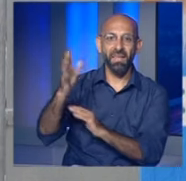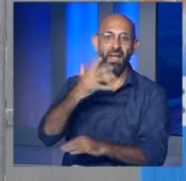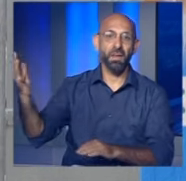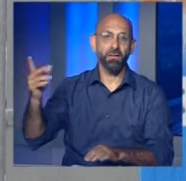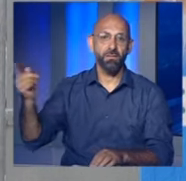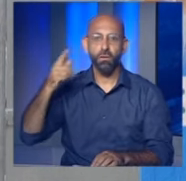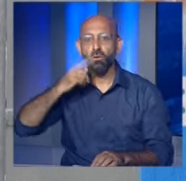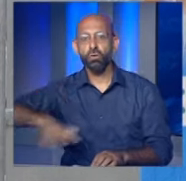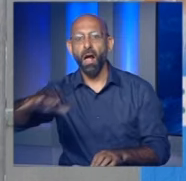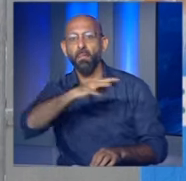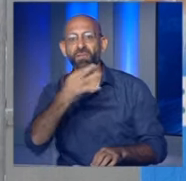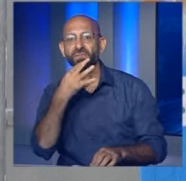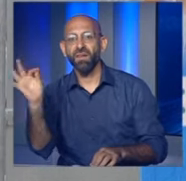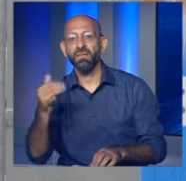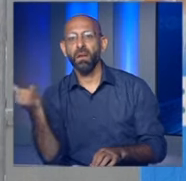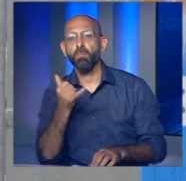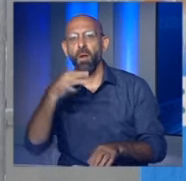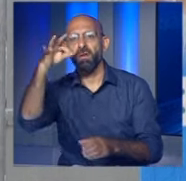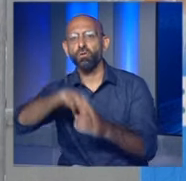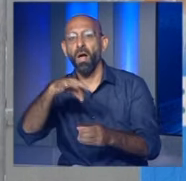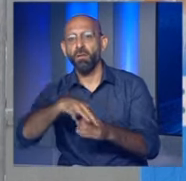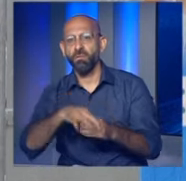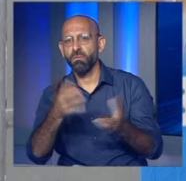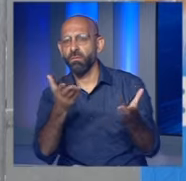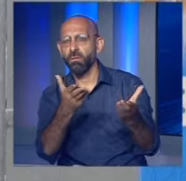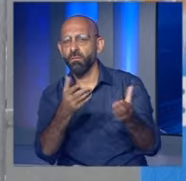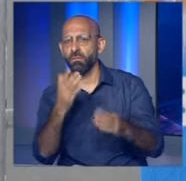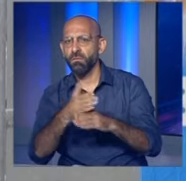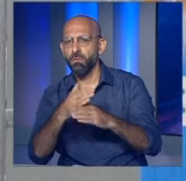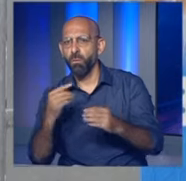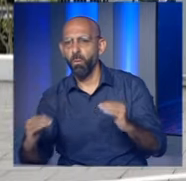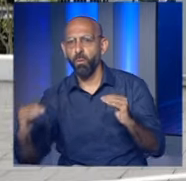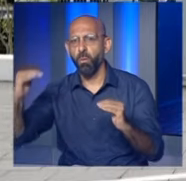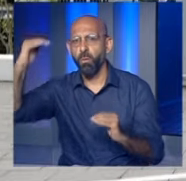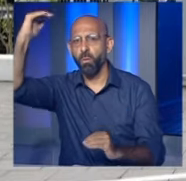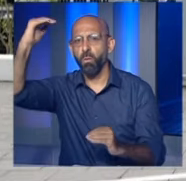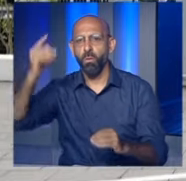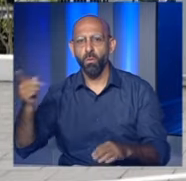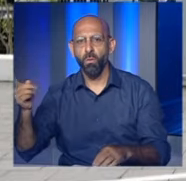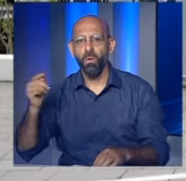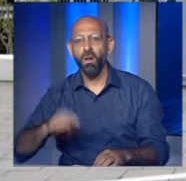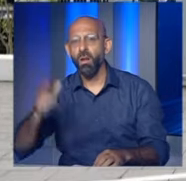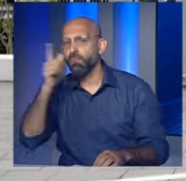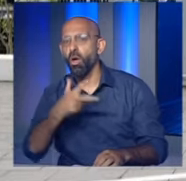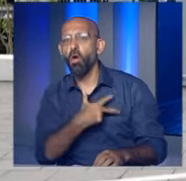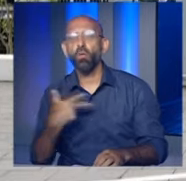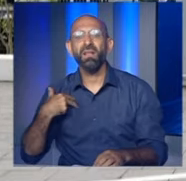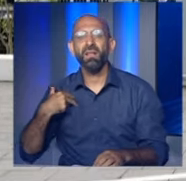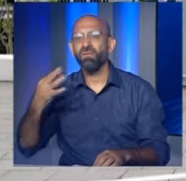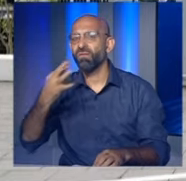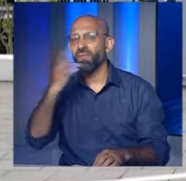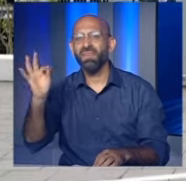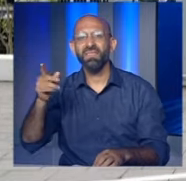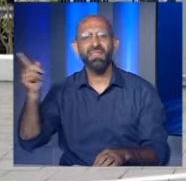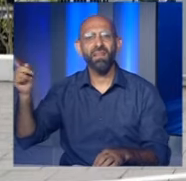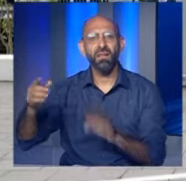بان هذه الخطوه هي خطوه ثقه يخطوها الرئيس نحو الشعب الفرنسي الذي يعول على اصواته لمنع مارين لو بين من نيل